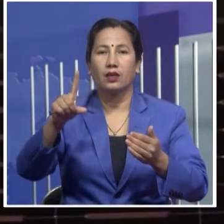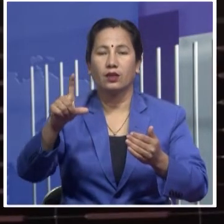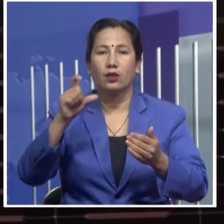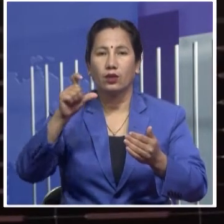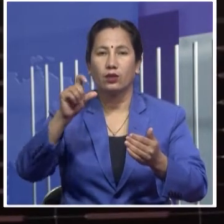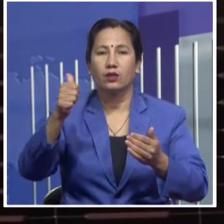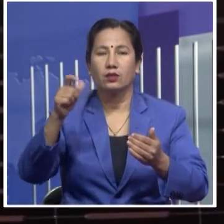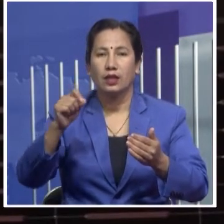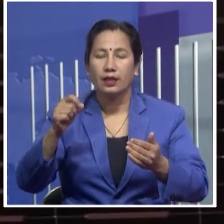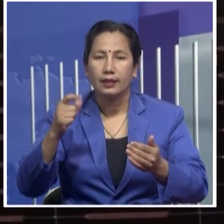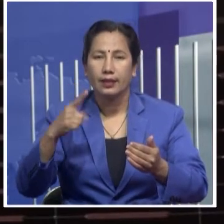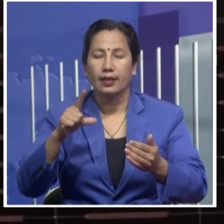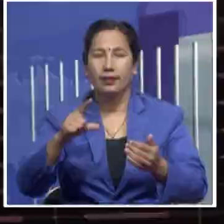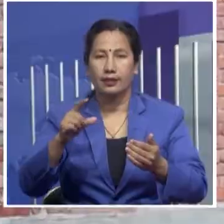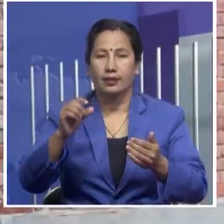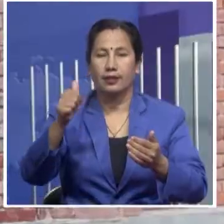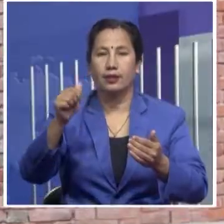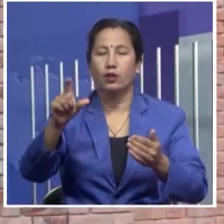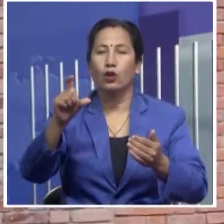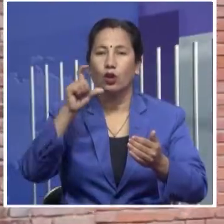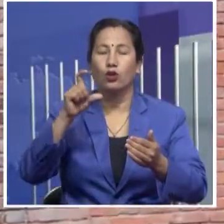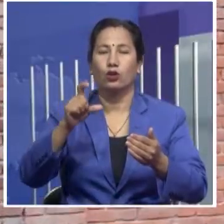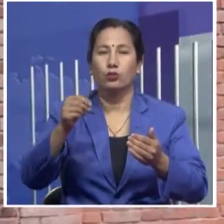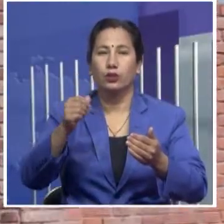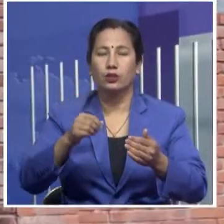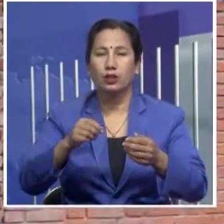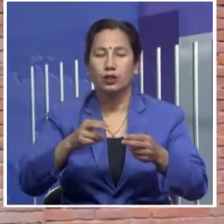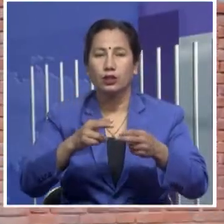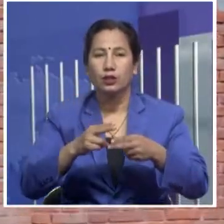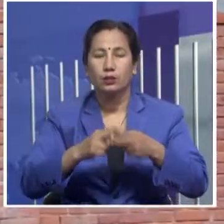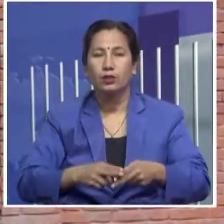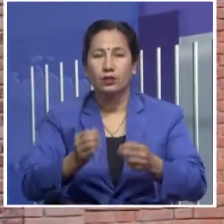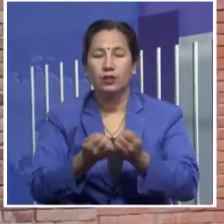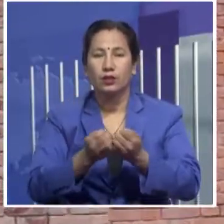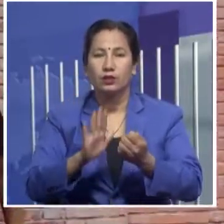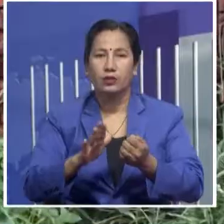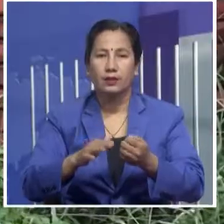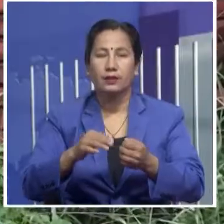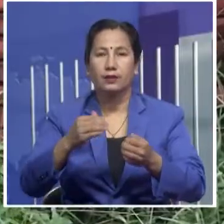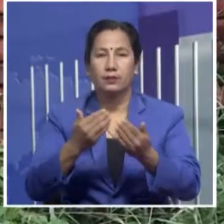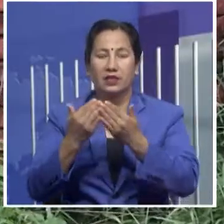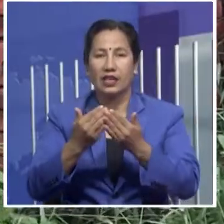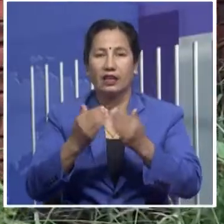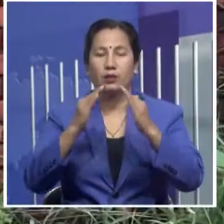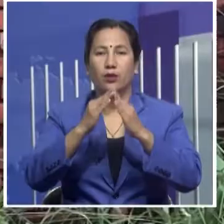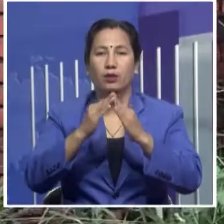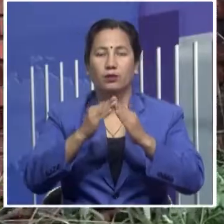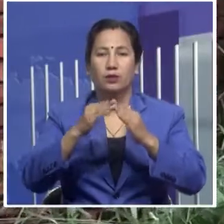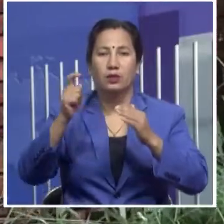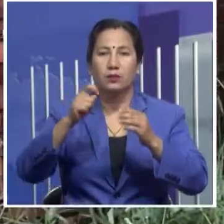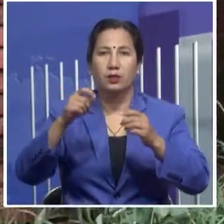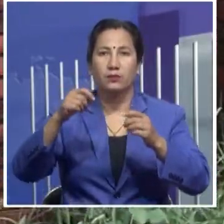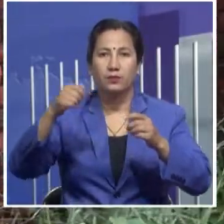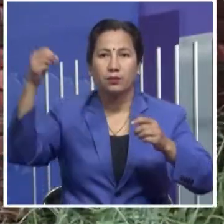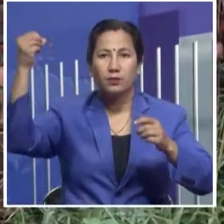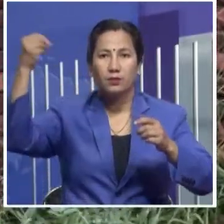गढवा गाउँपालिकाले 1,00,00,000 बजेट विनियोजन गरेका थिए। ठेक्का मार्फत काम अघि बढाइएको थियो। विद्यालय भवनमा जिप्सन राख्न र वायरिङको काम